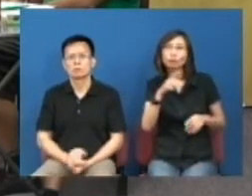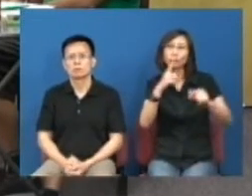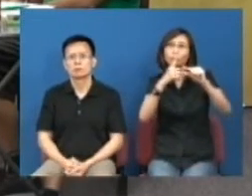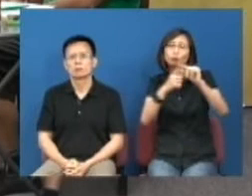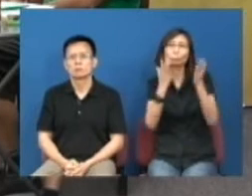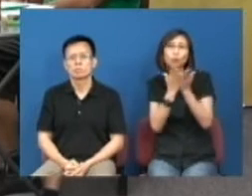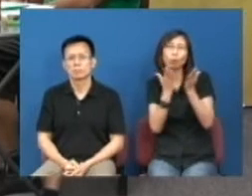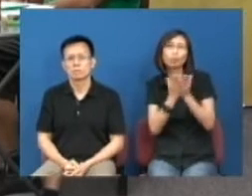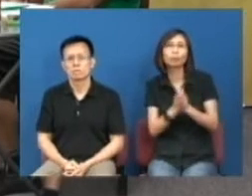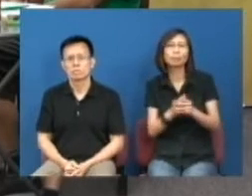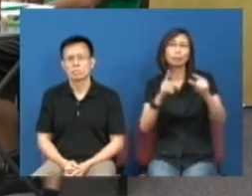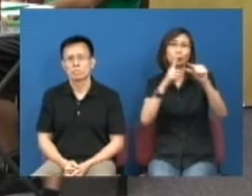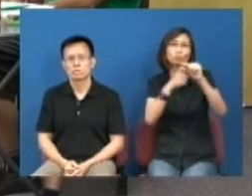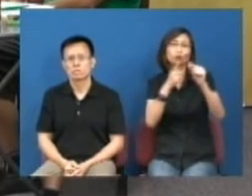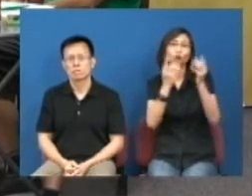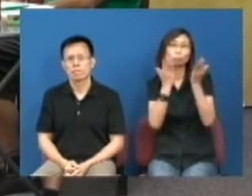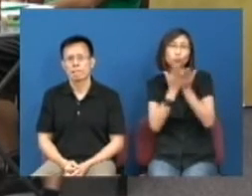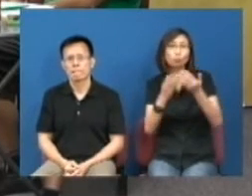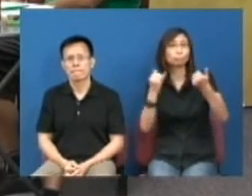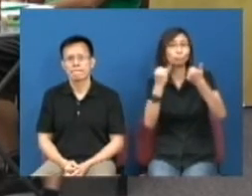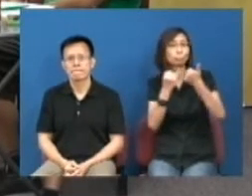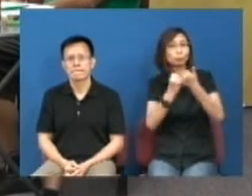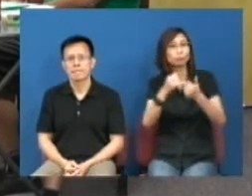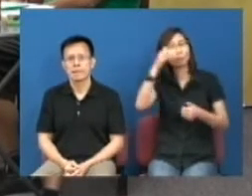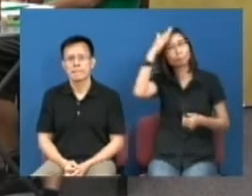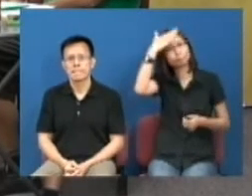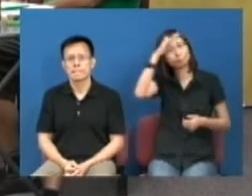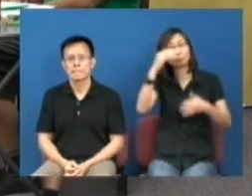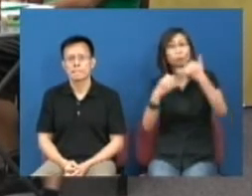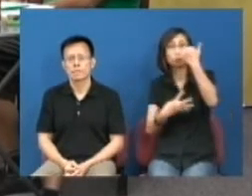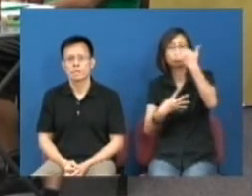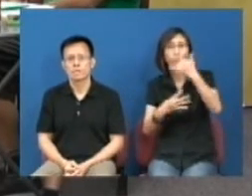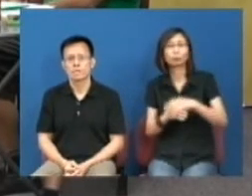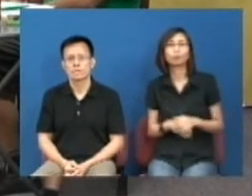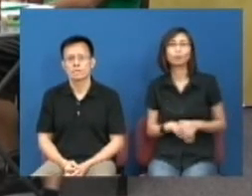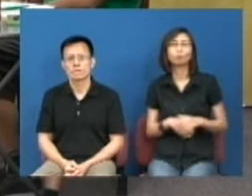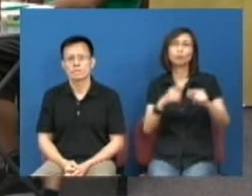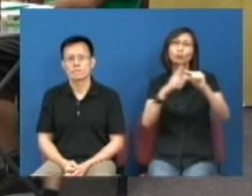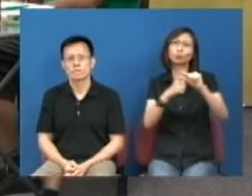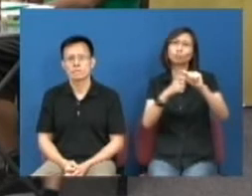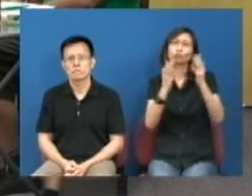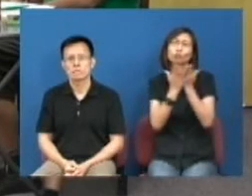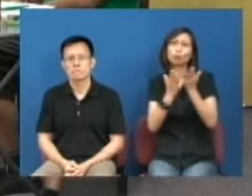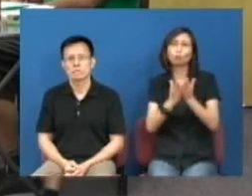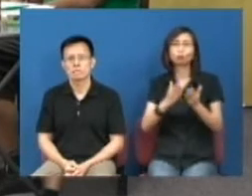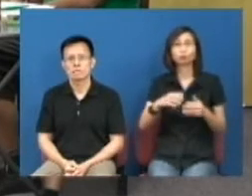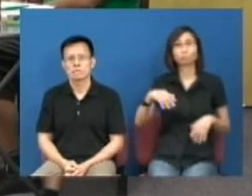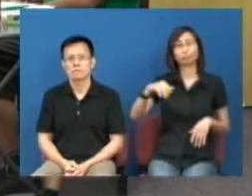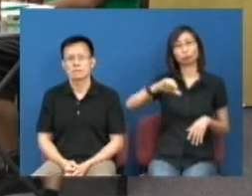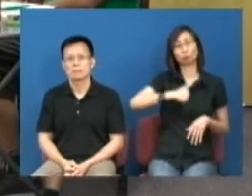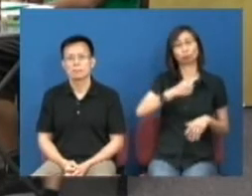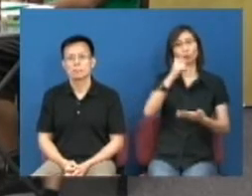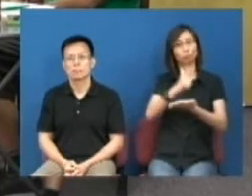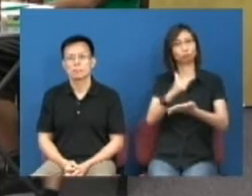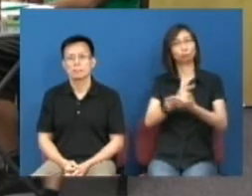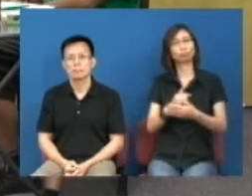學生了解六四啦，咁其實中學老師係好重要。喂，我自己發現到我自己學生裏邊咧，即係其實。對六四